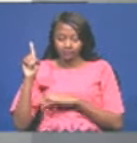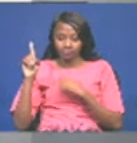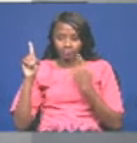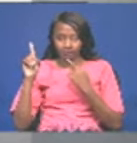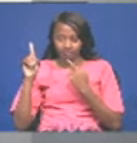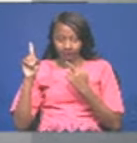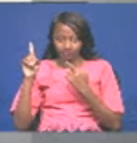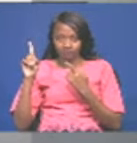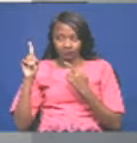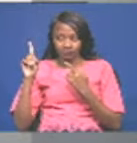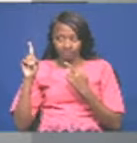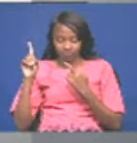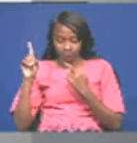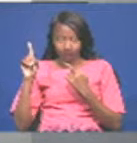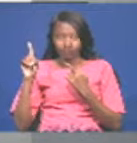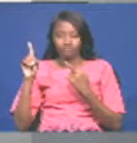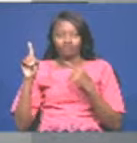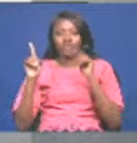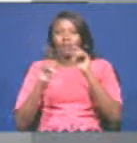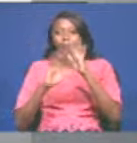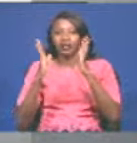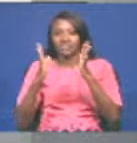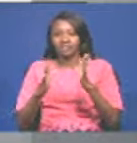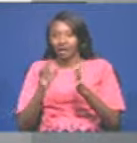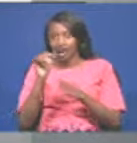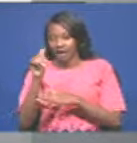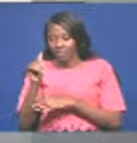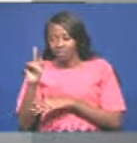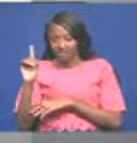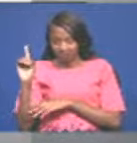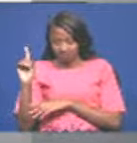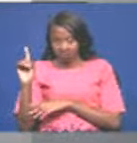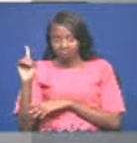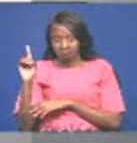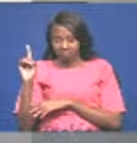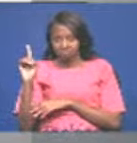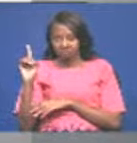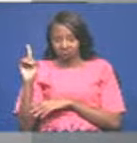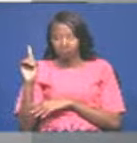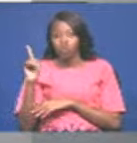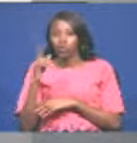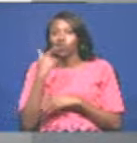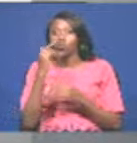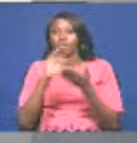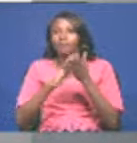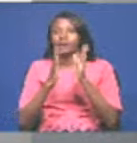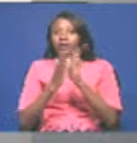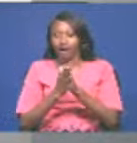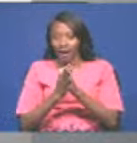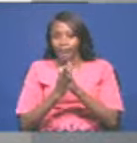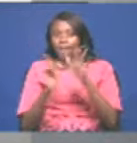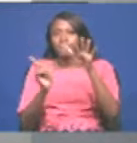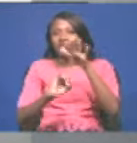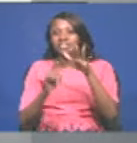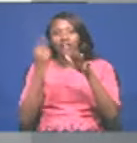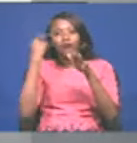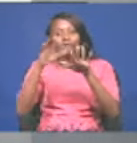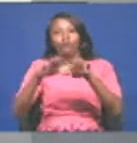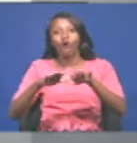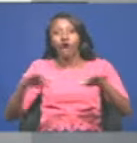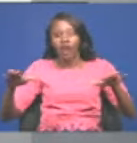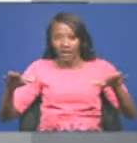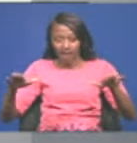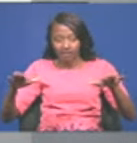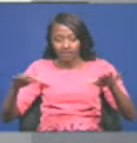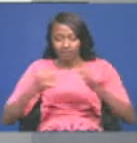Huyo pia ni waziri mwingine ambaye ni Zakaria Mwangi Njeru, ambaye atakuwa ni waziri wa masuala ya ardhi katika wizara ya ardhi.